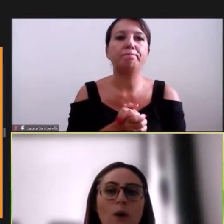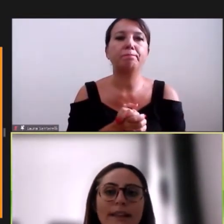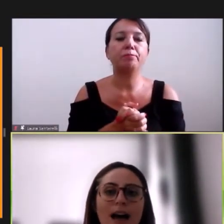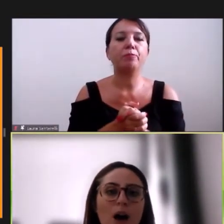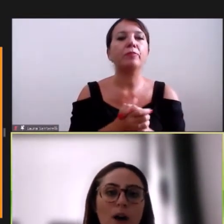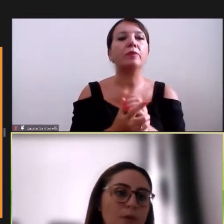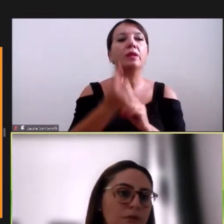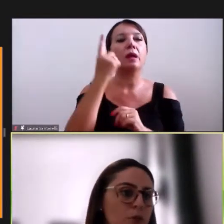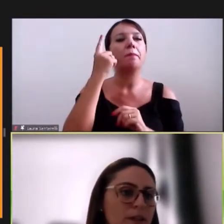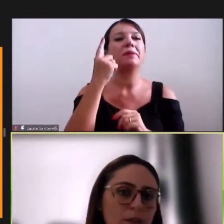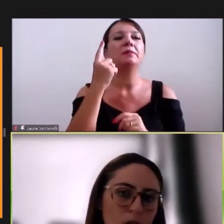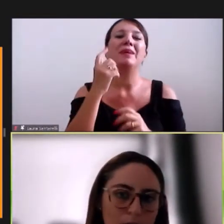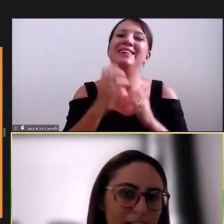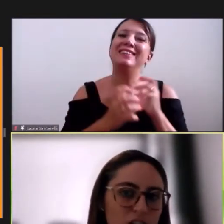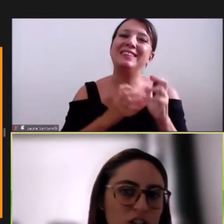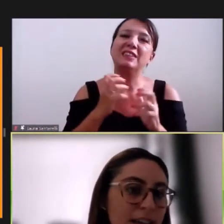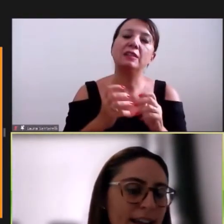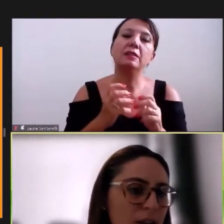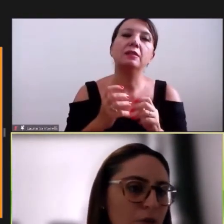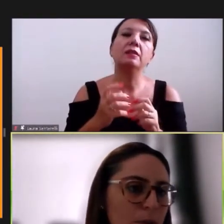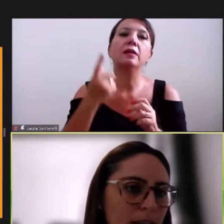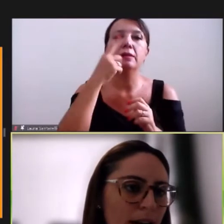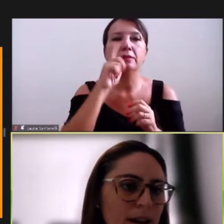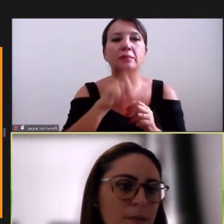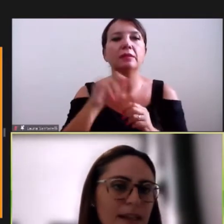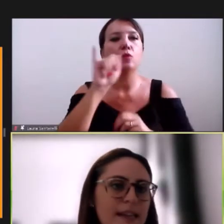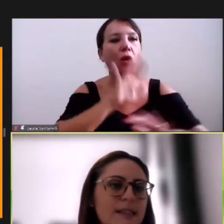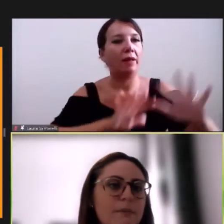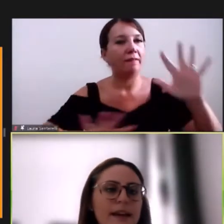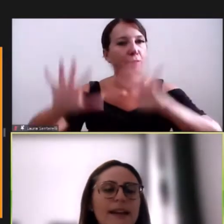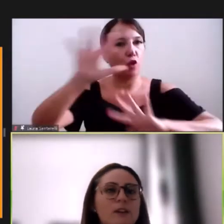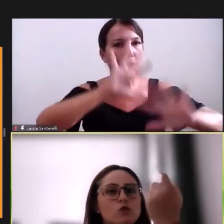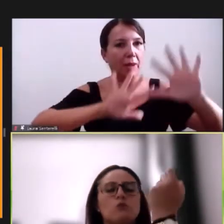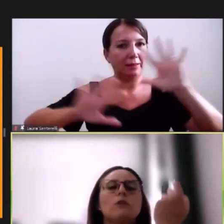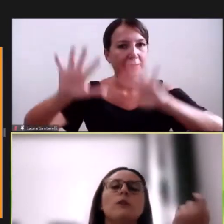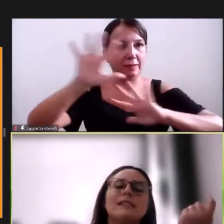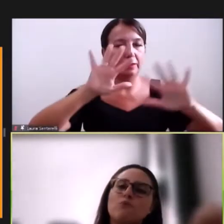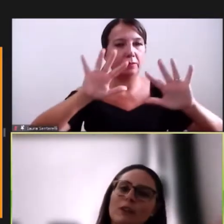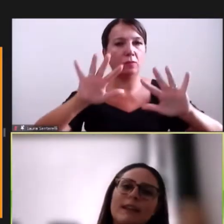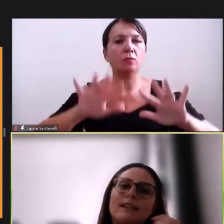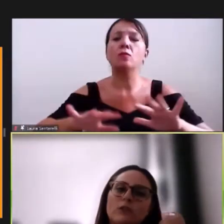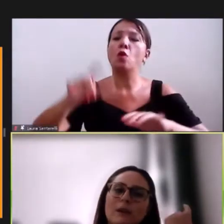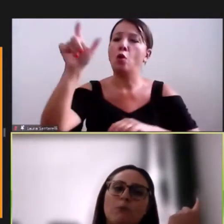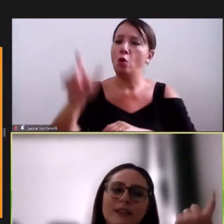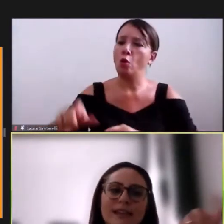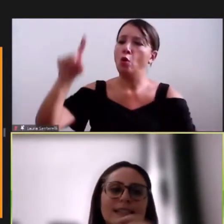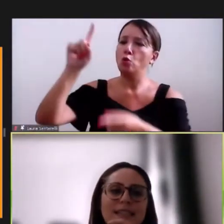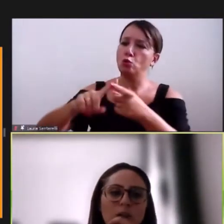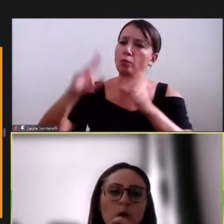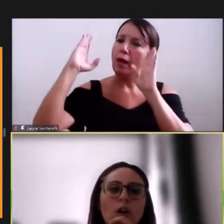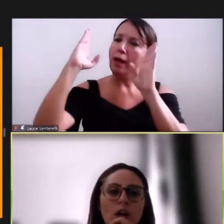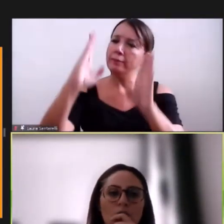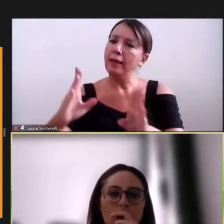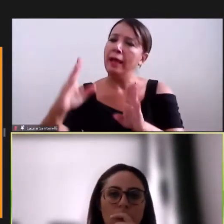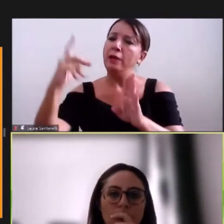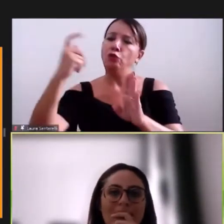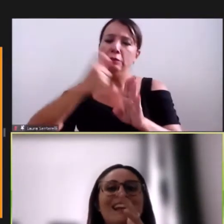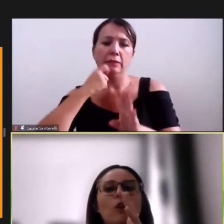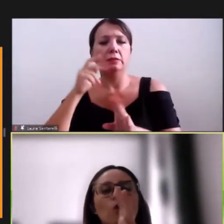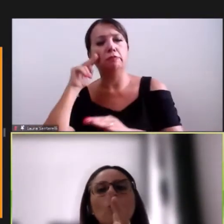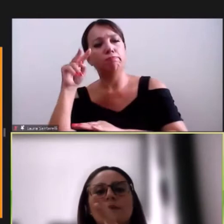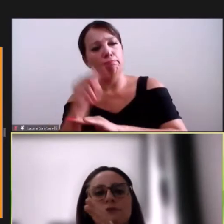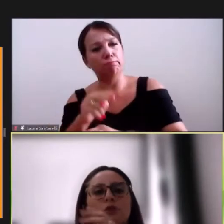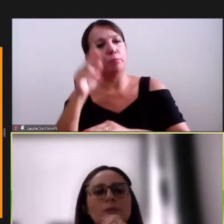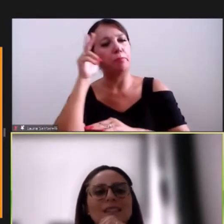criticità riguarda un gap informativo, una criticità di carattere informativa, perché sebbene il consumatore sia più attento, sia più interessato